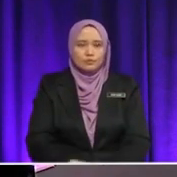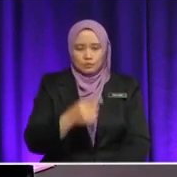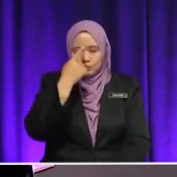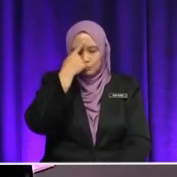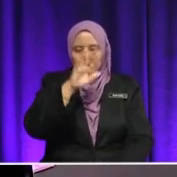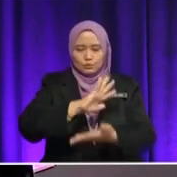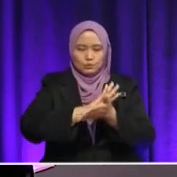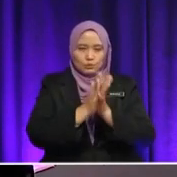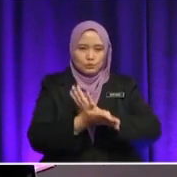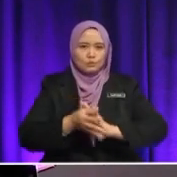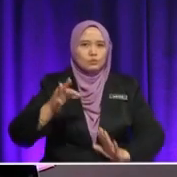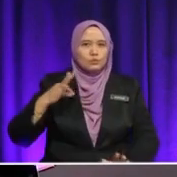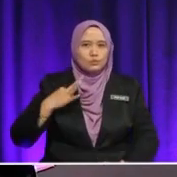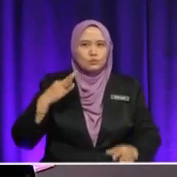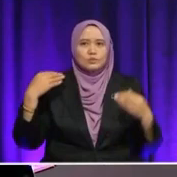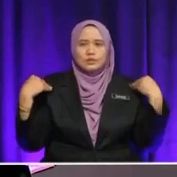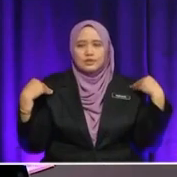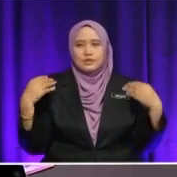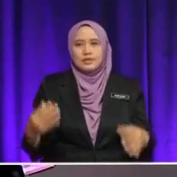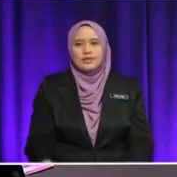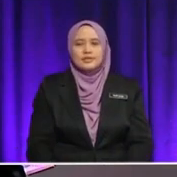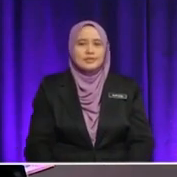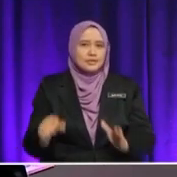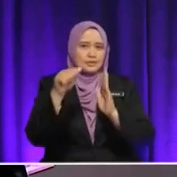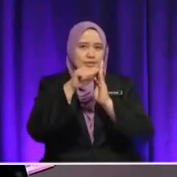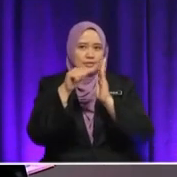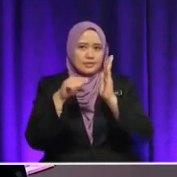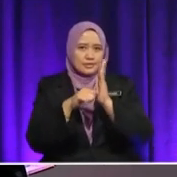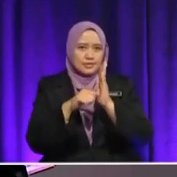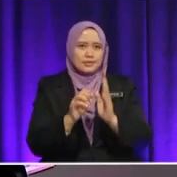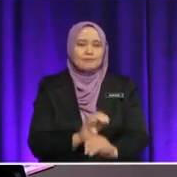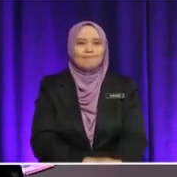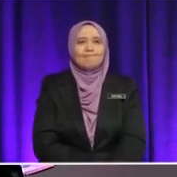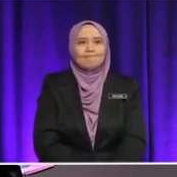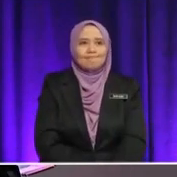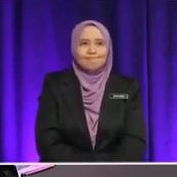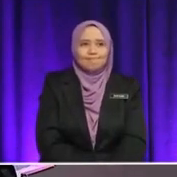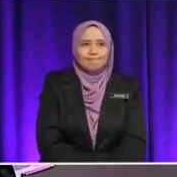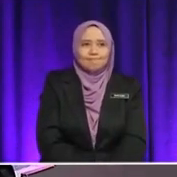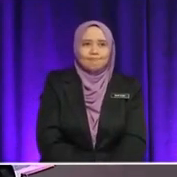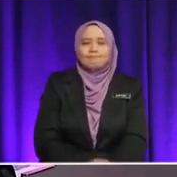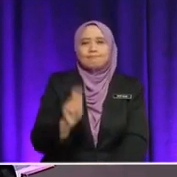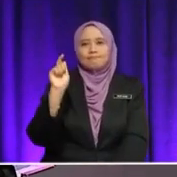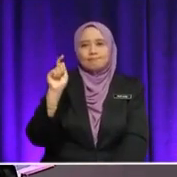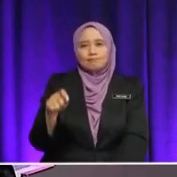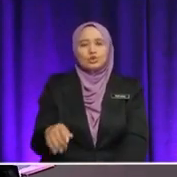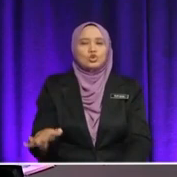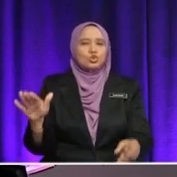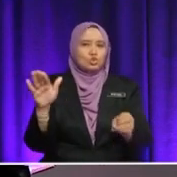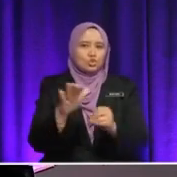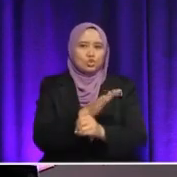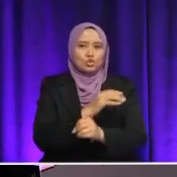salube perlu ada syarat-syarat dan kalau saya tanya soal yang sama kepada kemana saja kau masih sama mesti cukup syarat